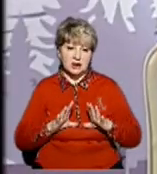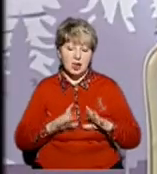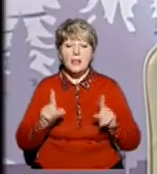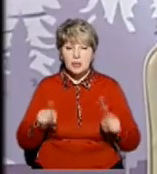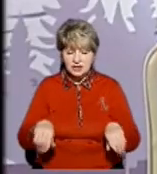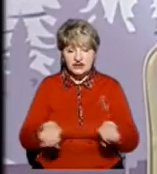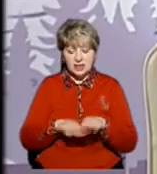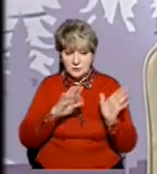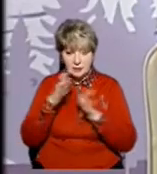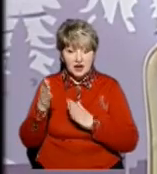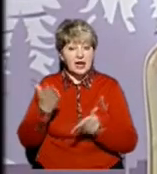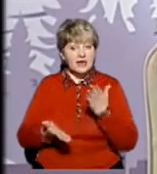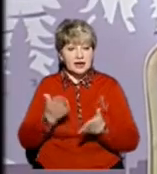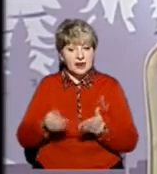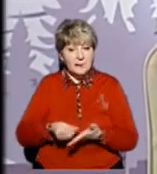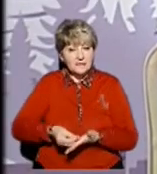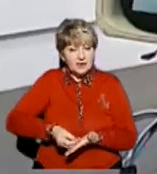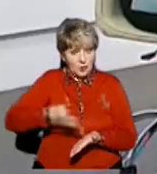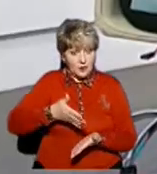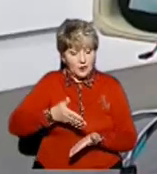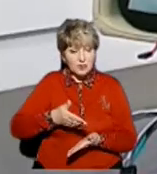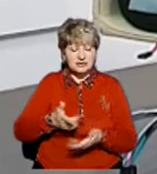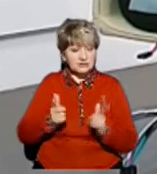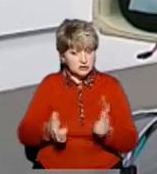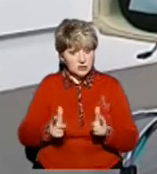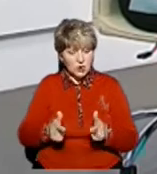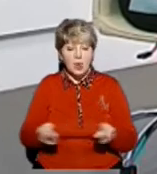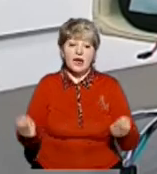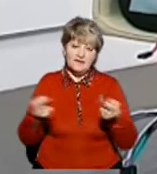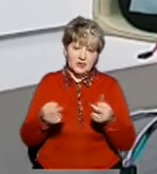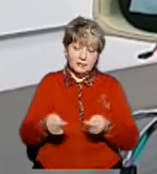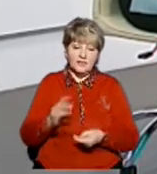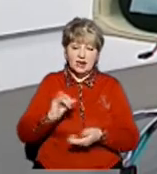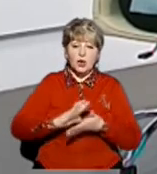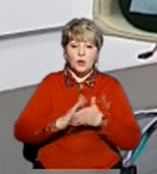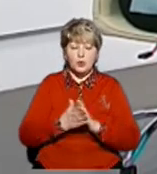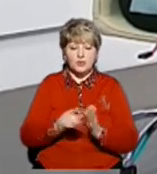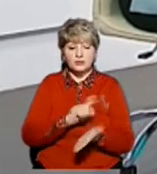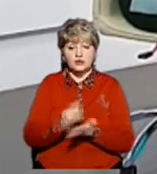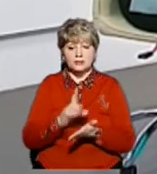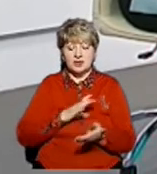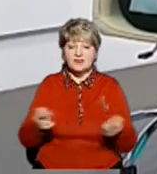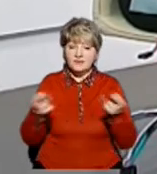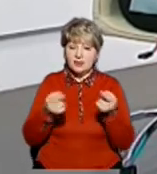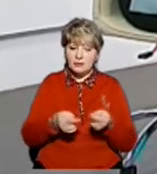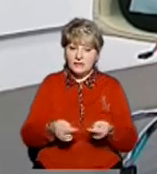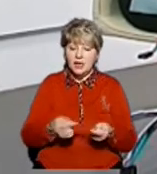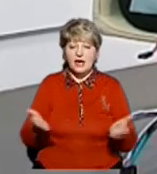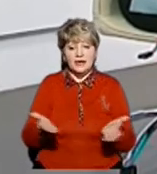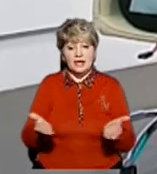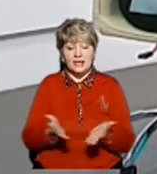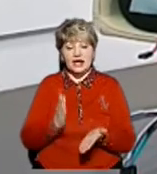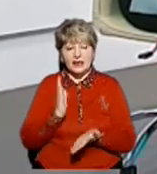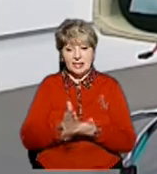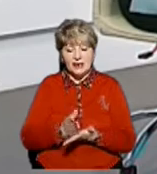навіть випадки. Якщо це більш дорожчий сегмент, то відповідно і умови мають відповідати тому сегменту, якого є